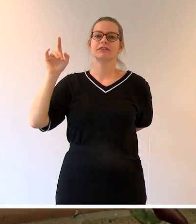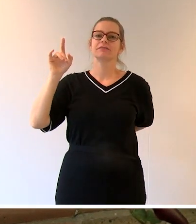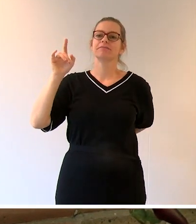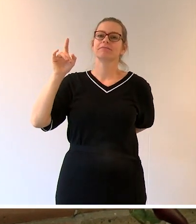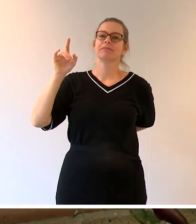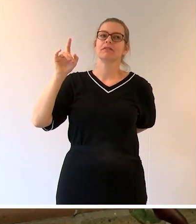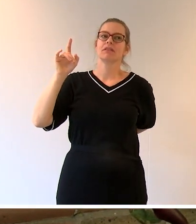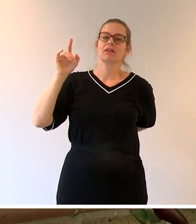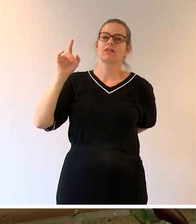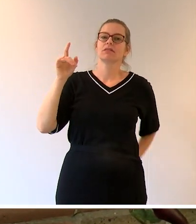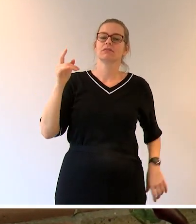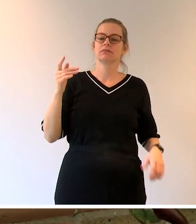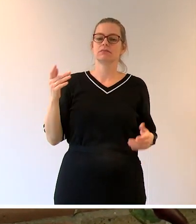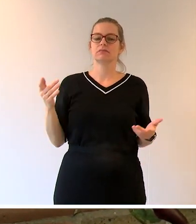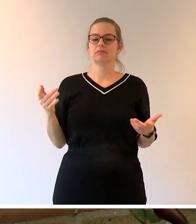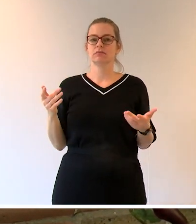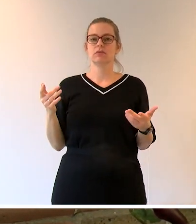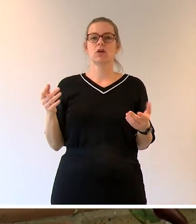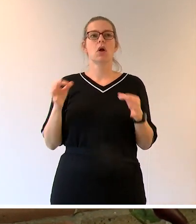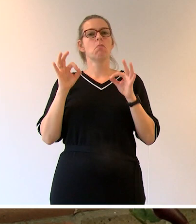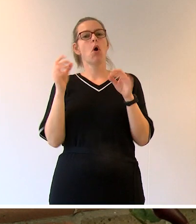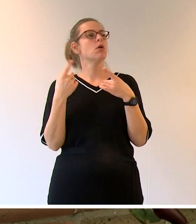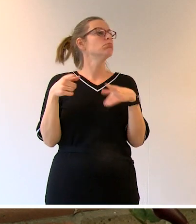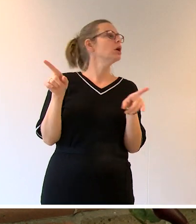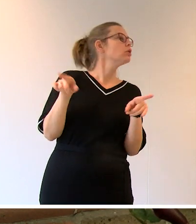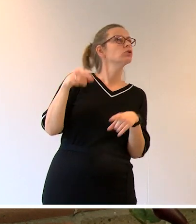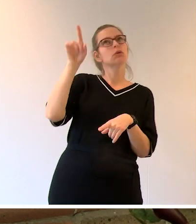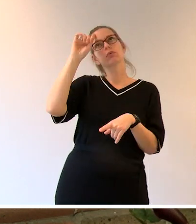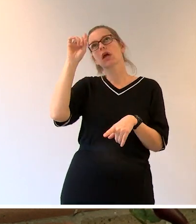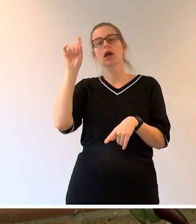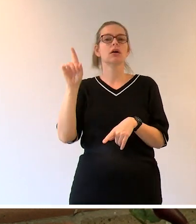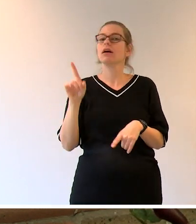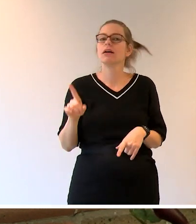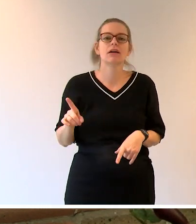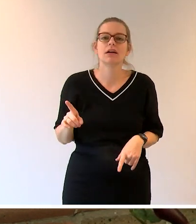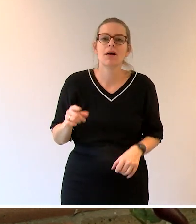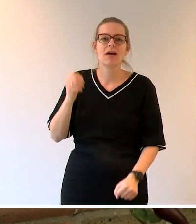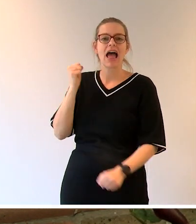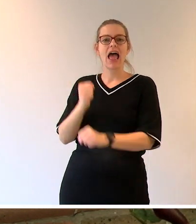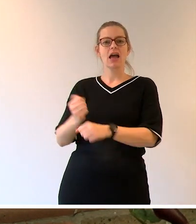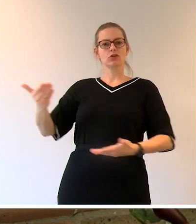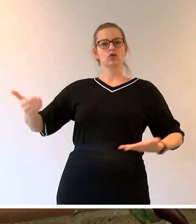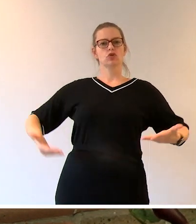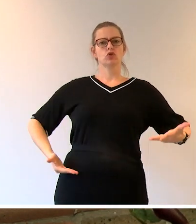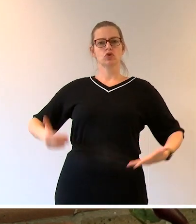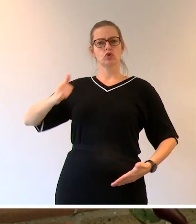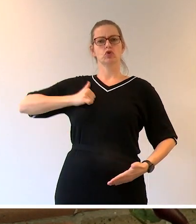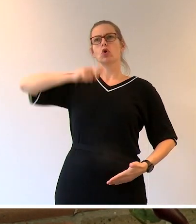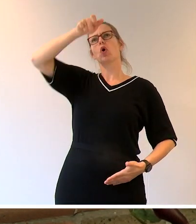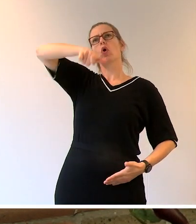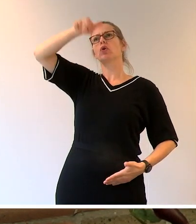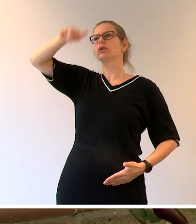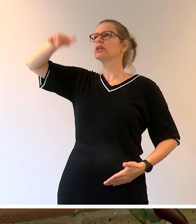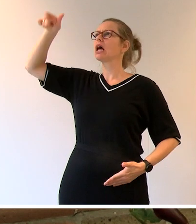Dat is niet dat ze een mooie melodie bedenken, maar het zijn soldaten die een